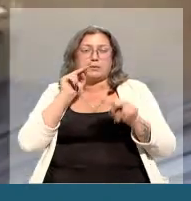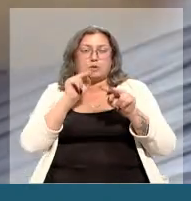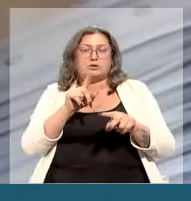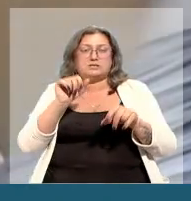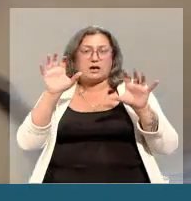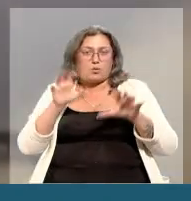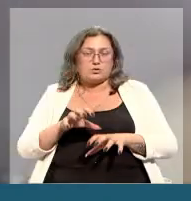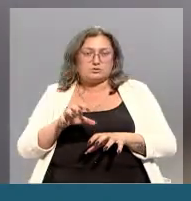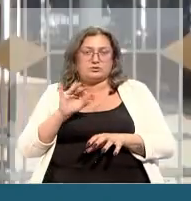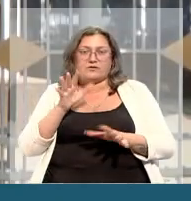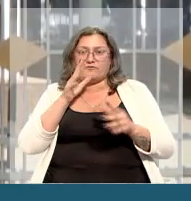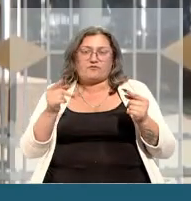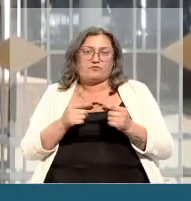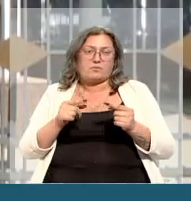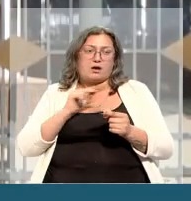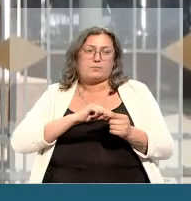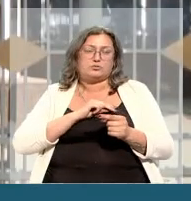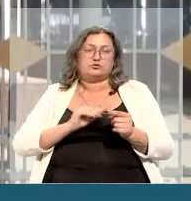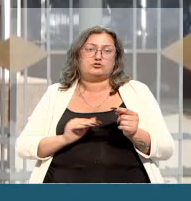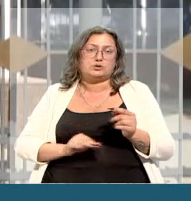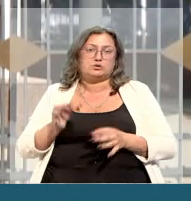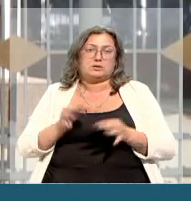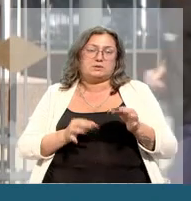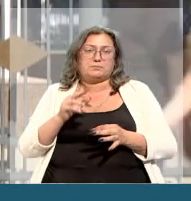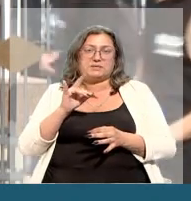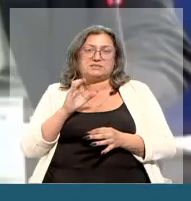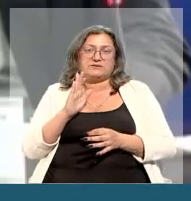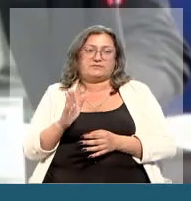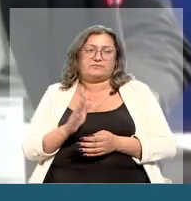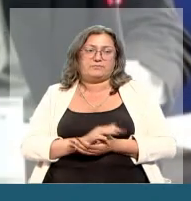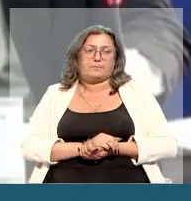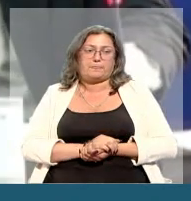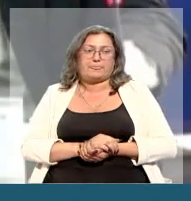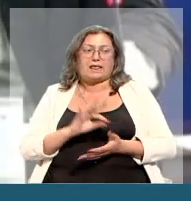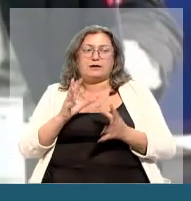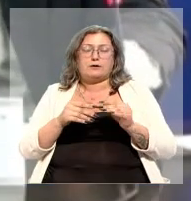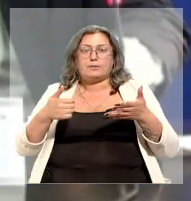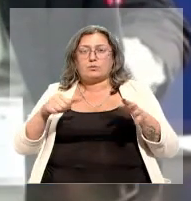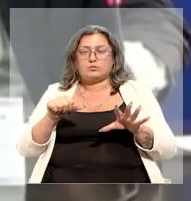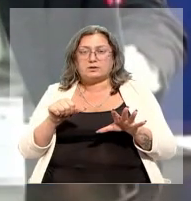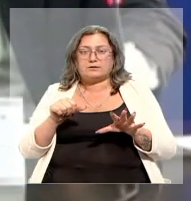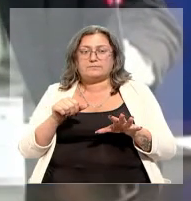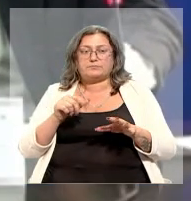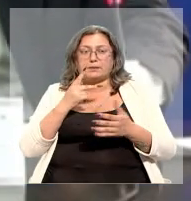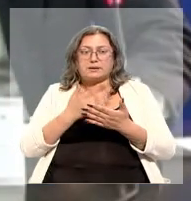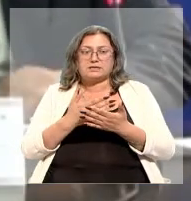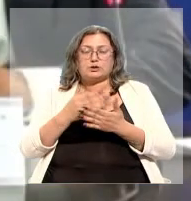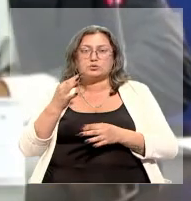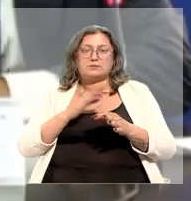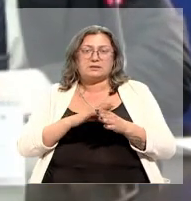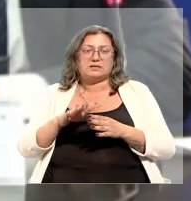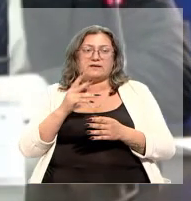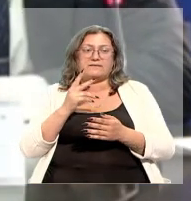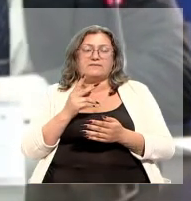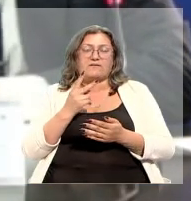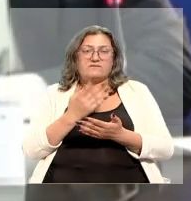наблюдают за законностью и своевременностью работы частных судебных приставов. По итогам полугодия 2024 года показатели судебных исполнителей в области